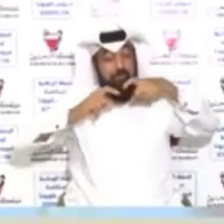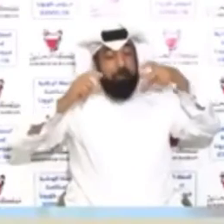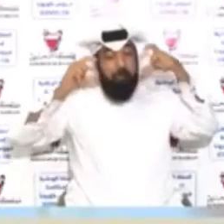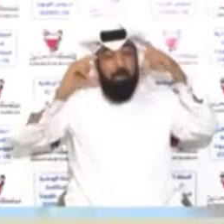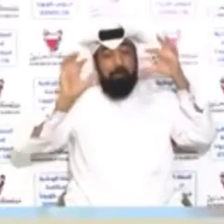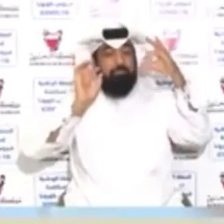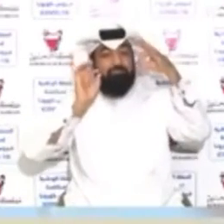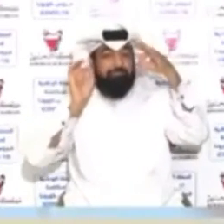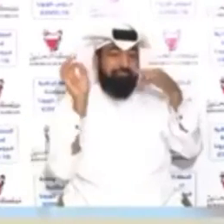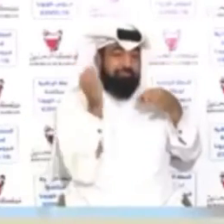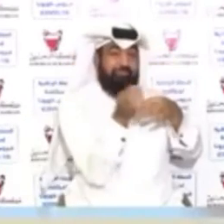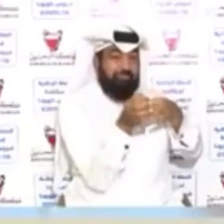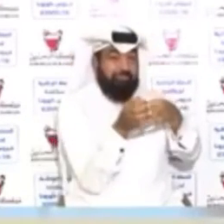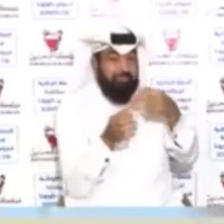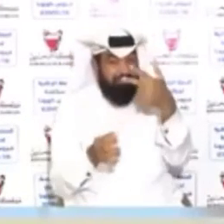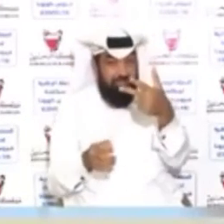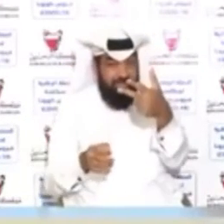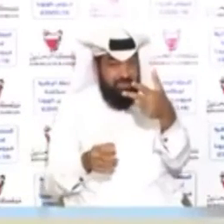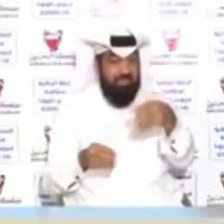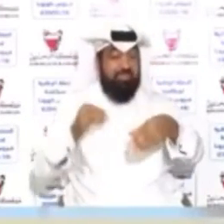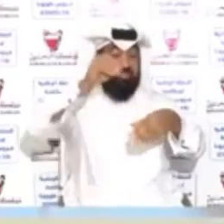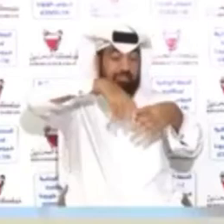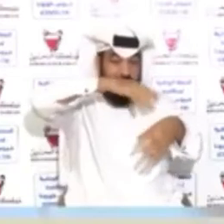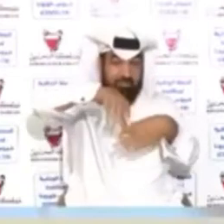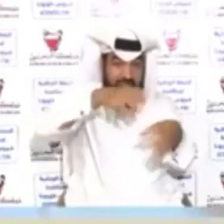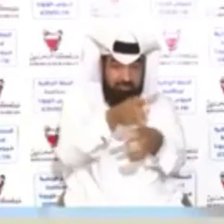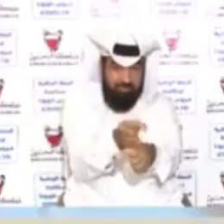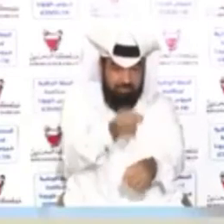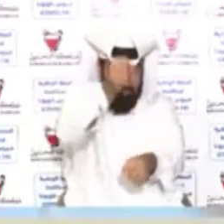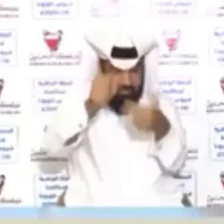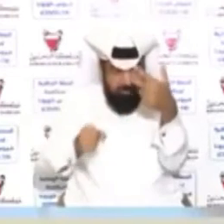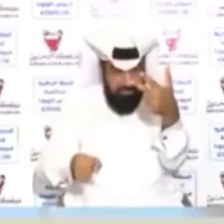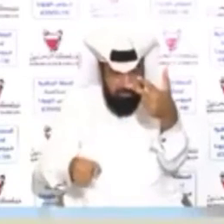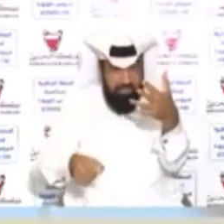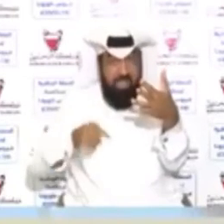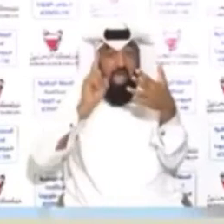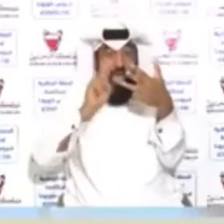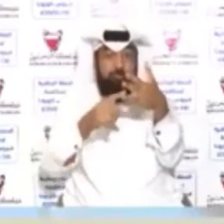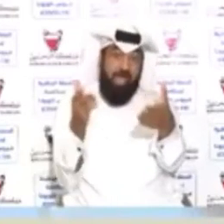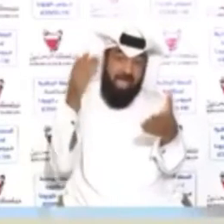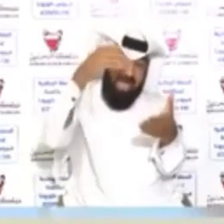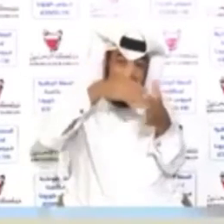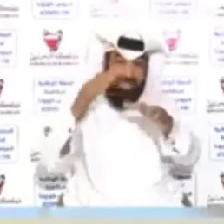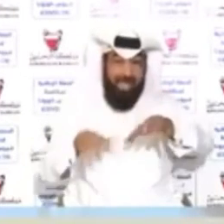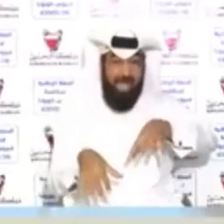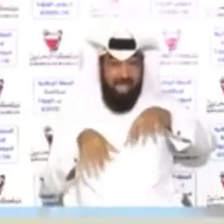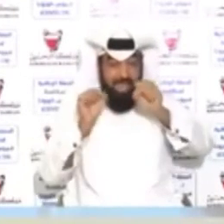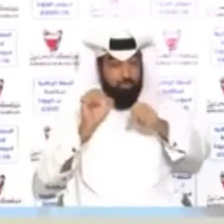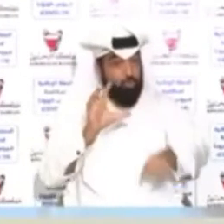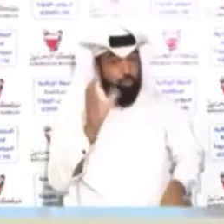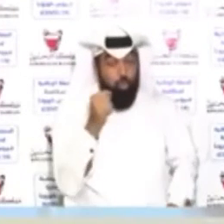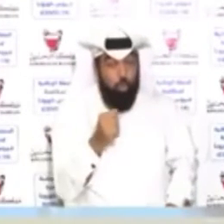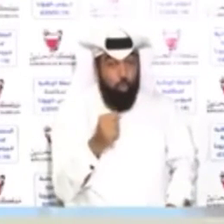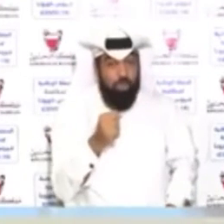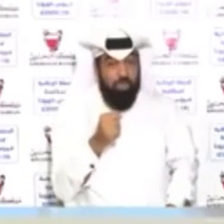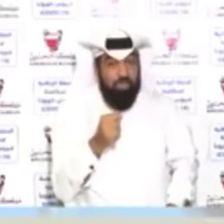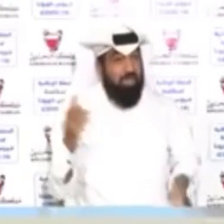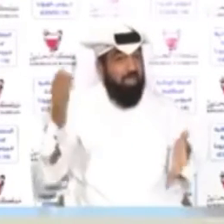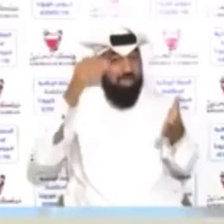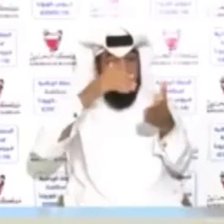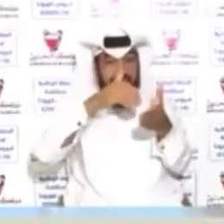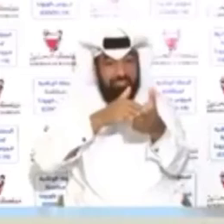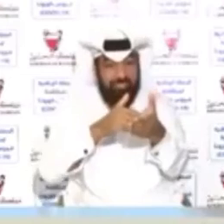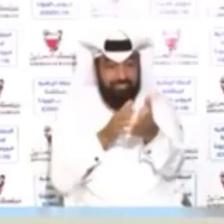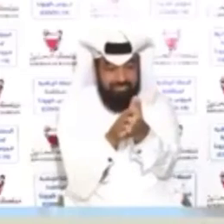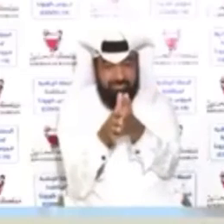الخاص. وبالتالي آخر خطوة بتكون هي عملية غسل اليدين، وهذه من أهم النصائح اللي أنا أقدمها حق أي شخص يحاول يفحص